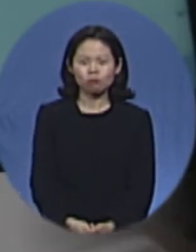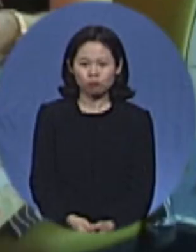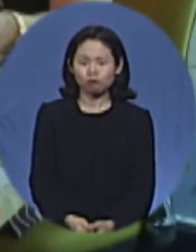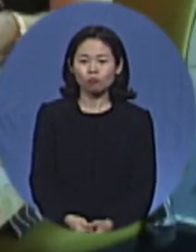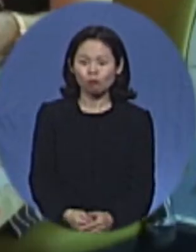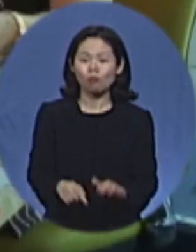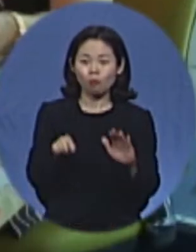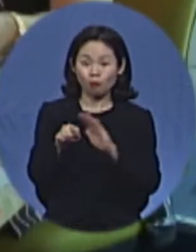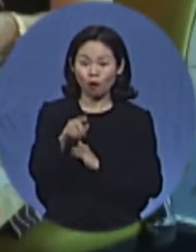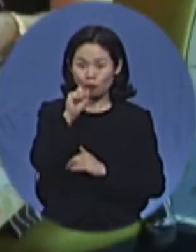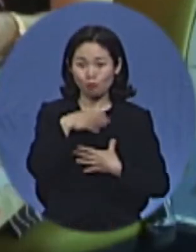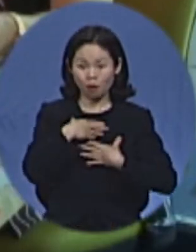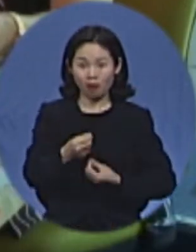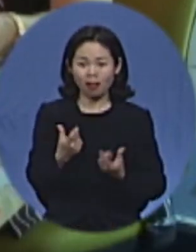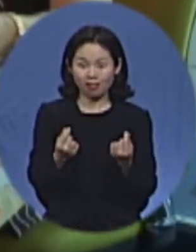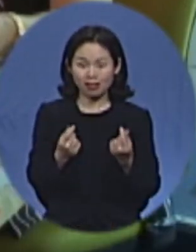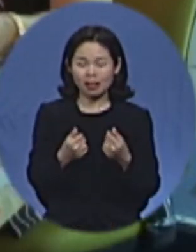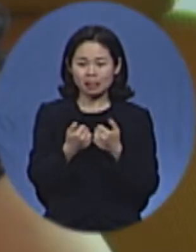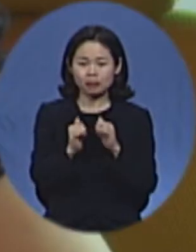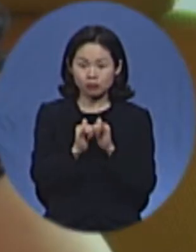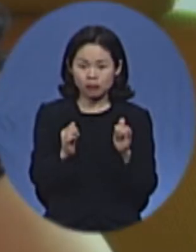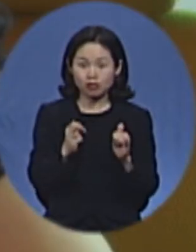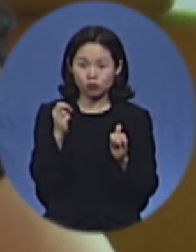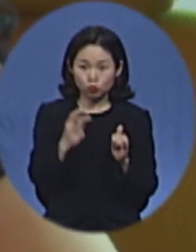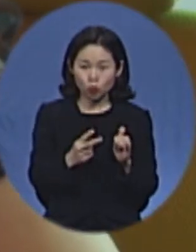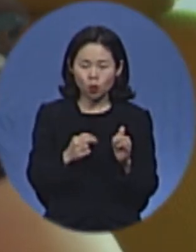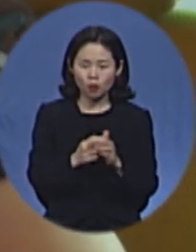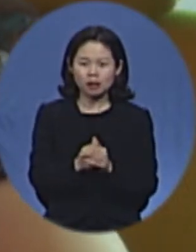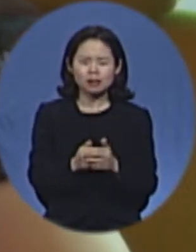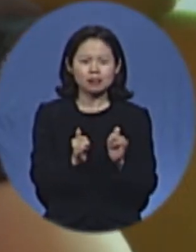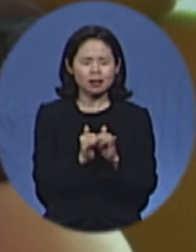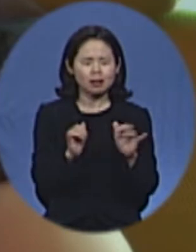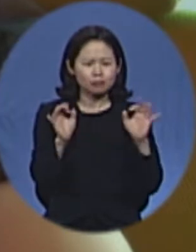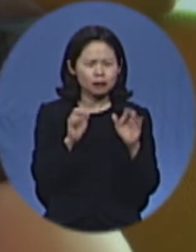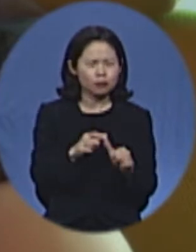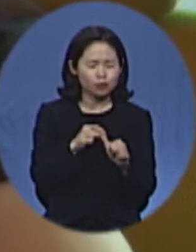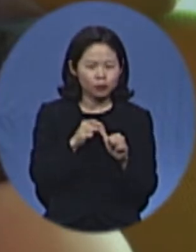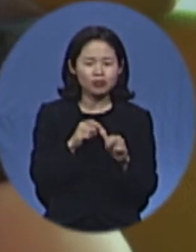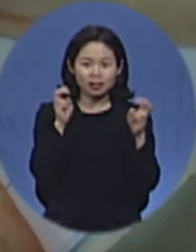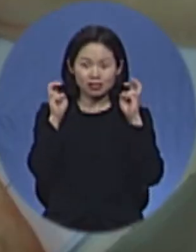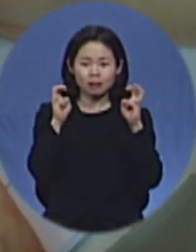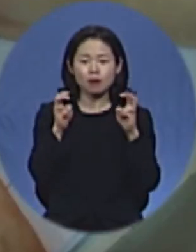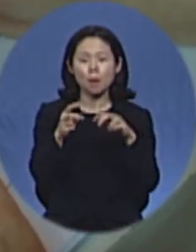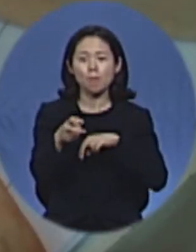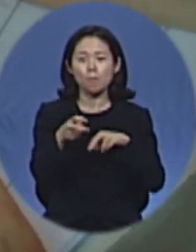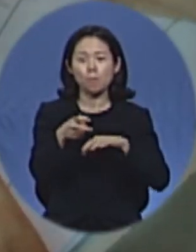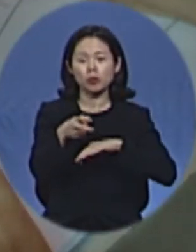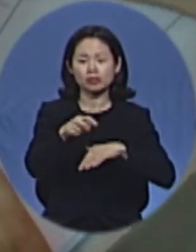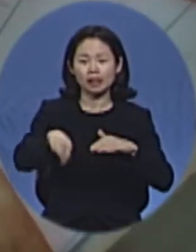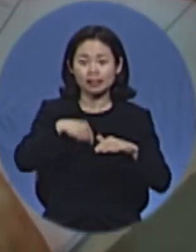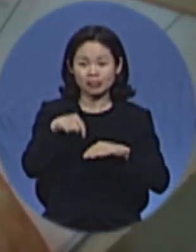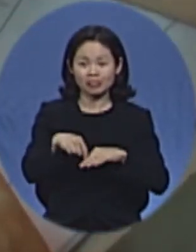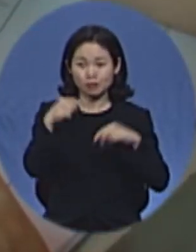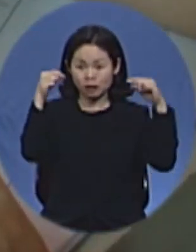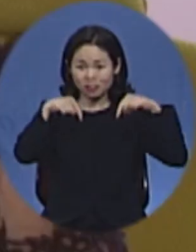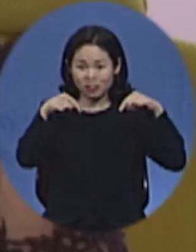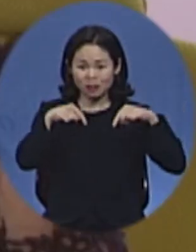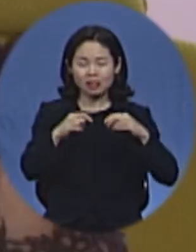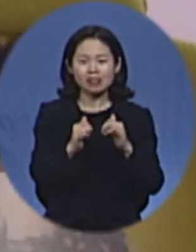좋았고. 상담사뿐만 아니라 구인 기업들이 직접 버스 안에서 면접을 보고 직원을 채용하기도